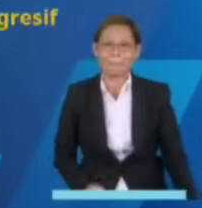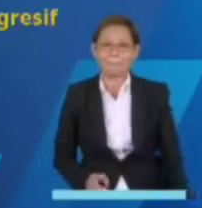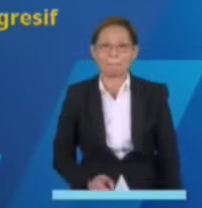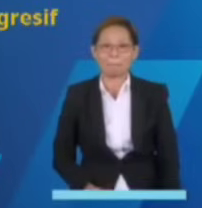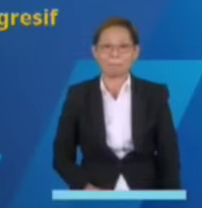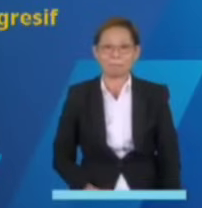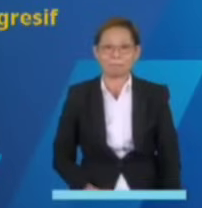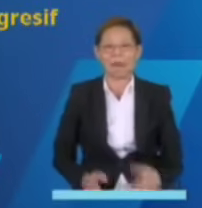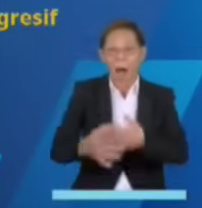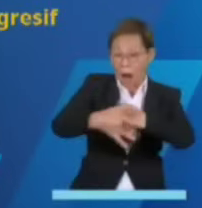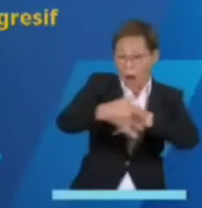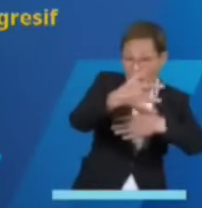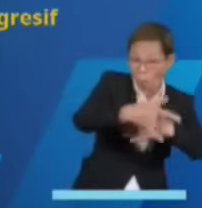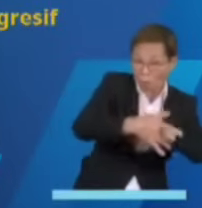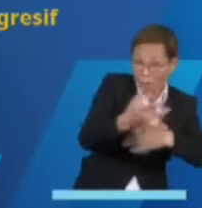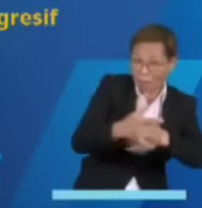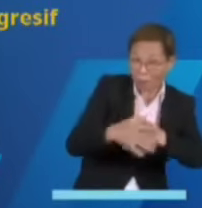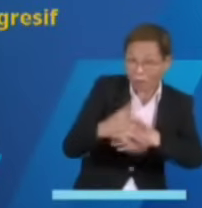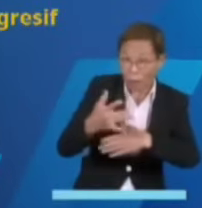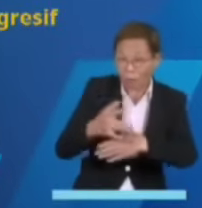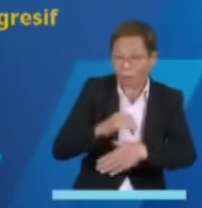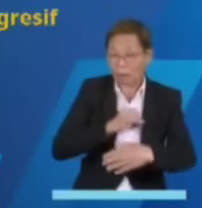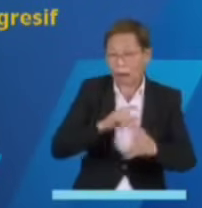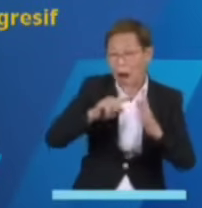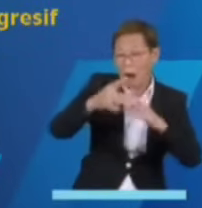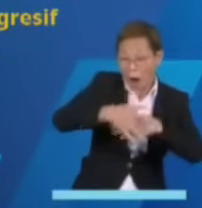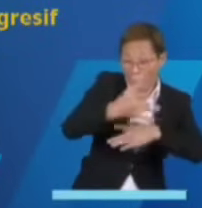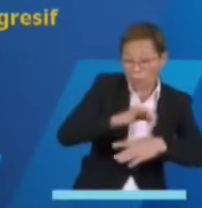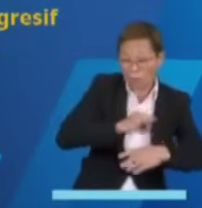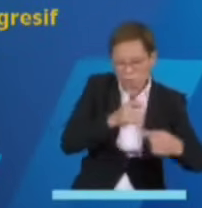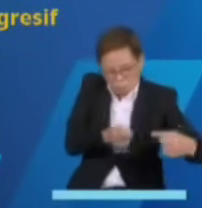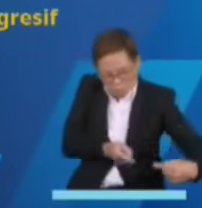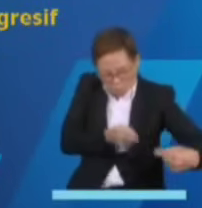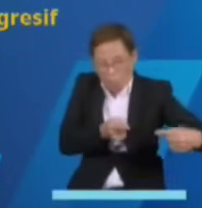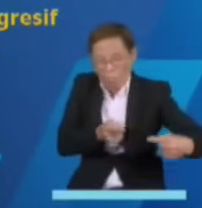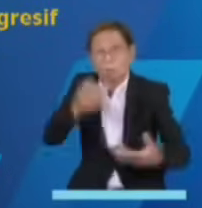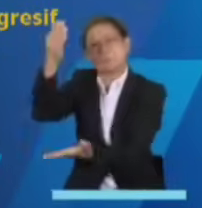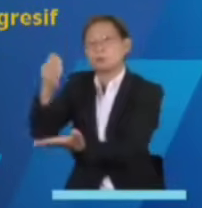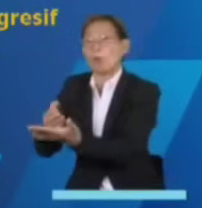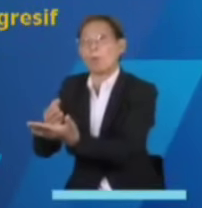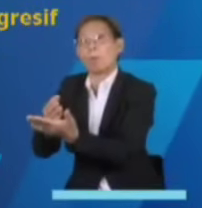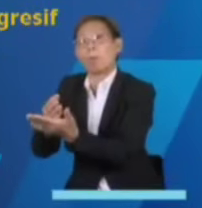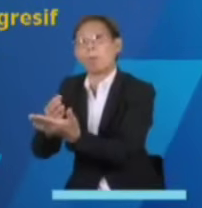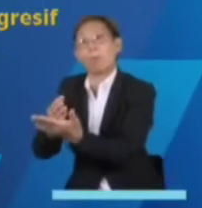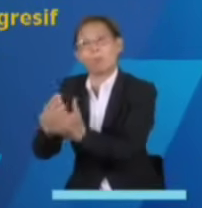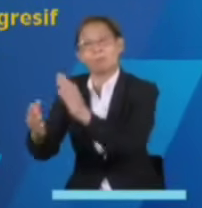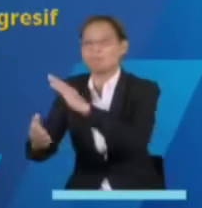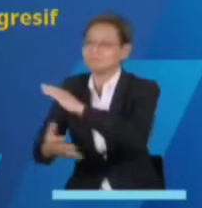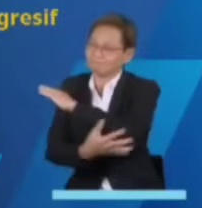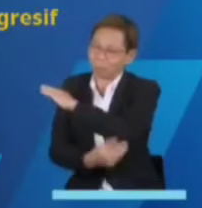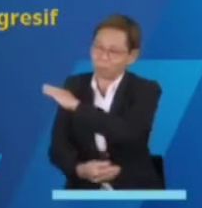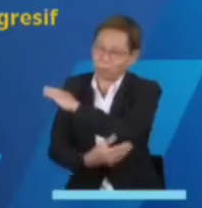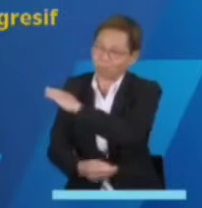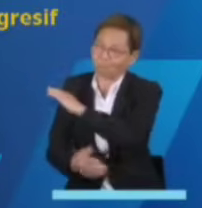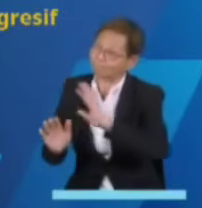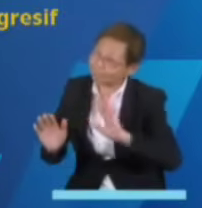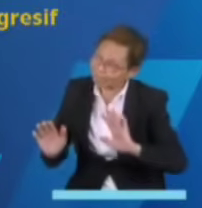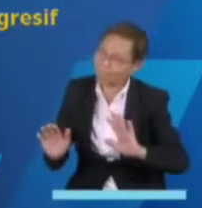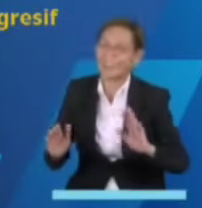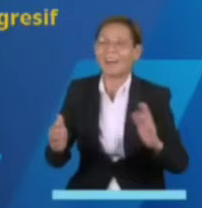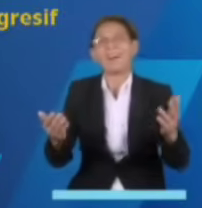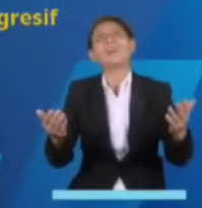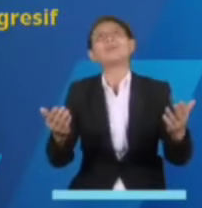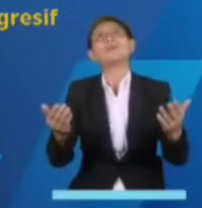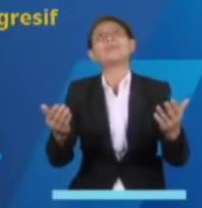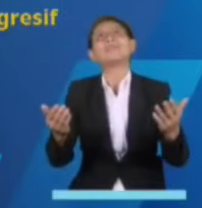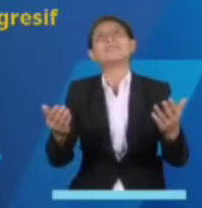Hal awal yang saya perjuangkan adalah untuk menoktahkan kemiskinan Tegal. Dan